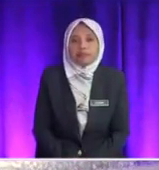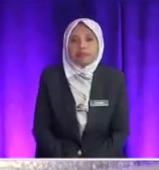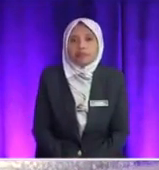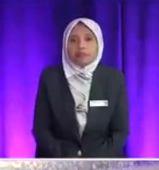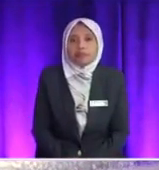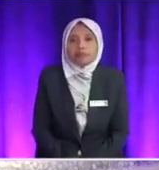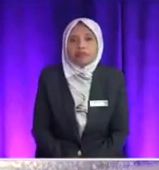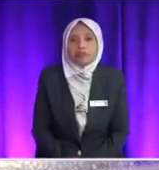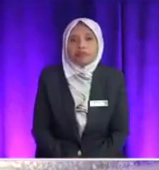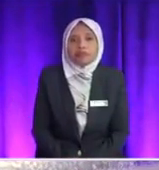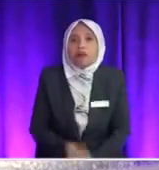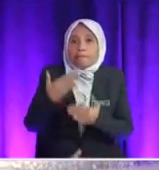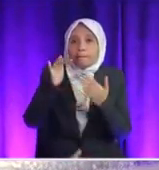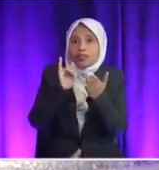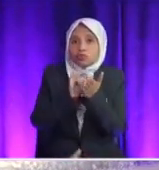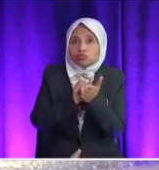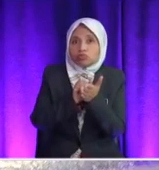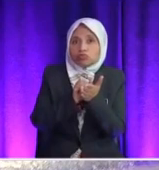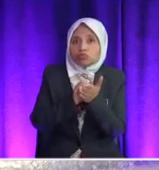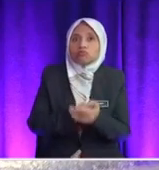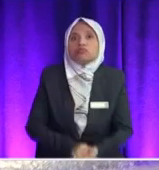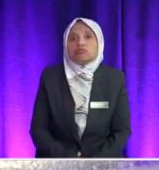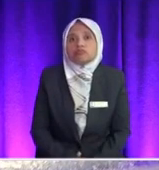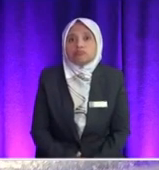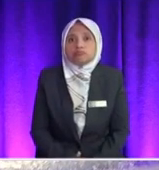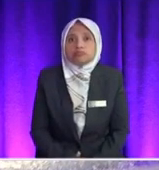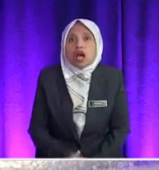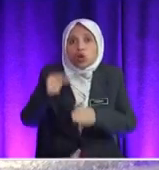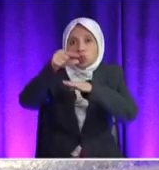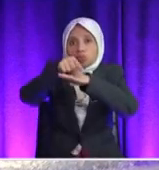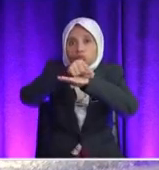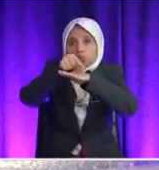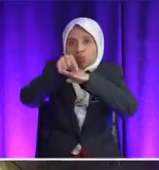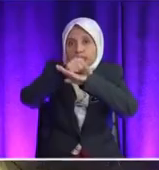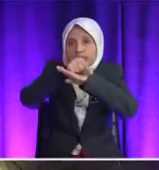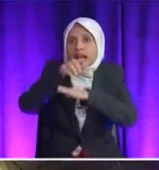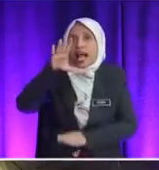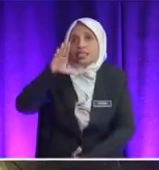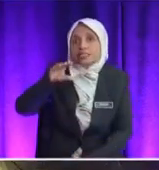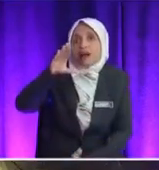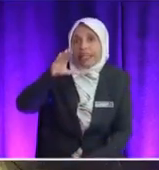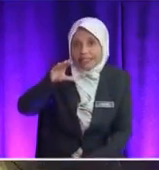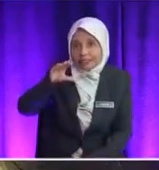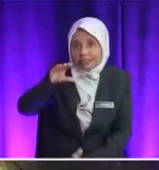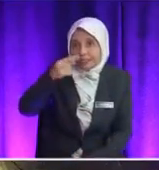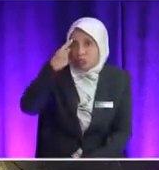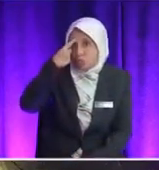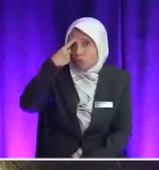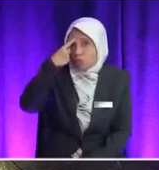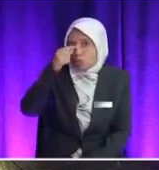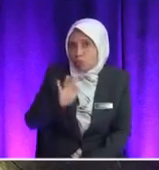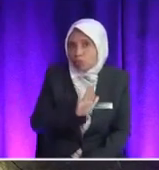Baik Selepas itu Ayo kita gunakan span Hai untuk